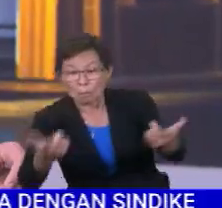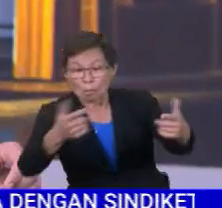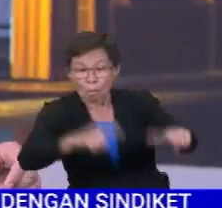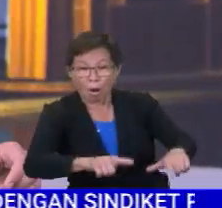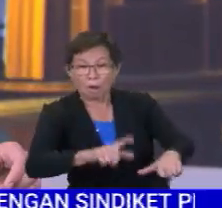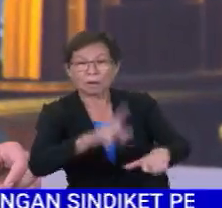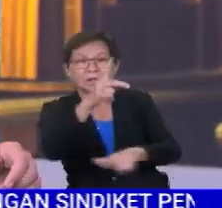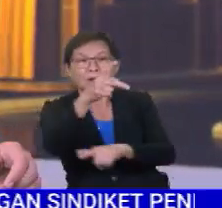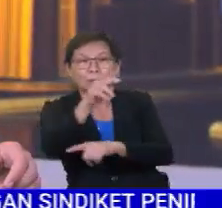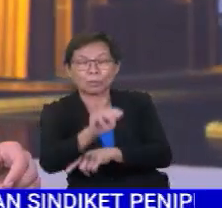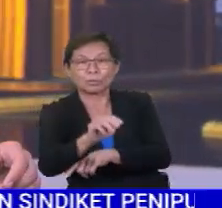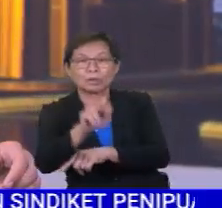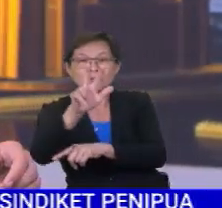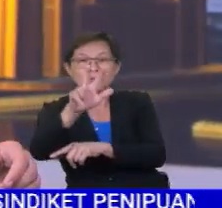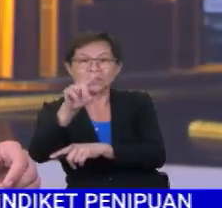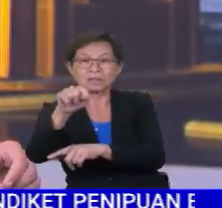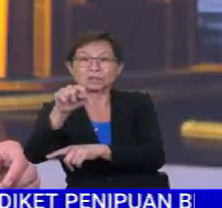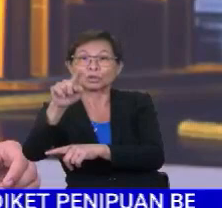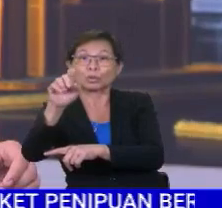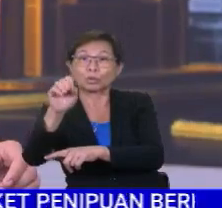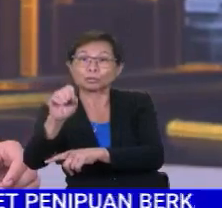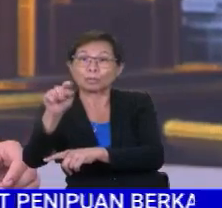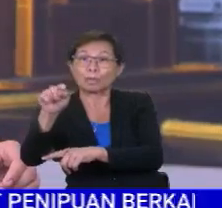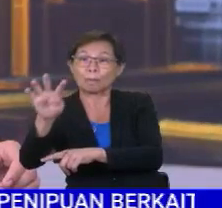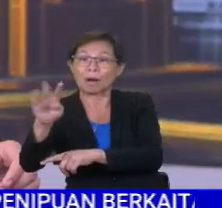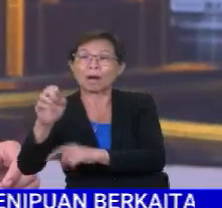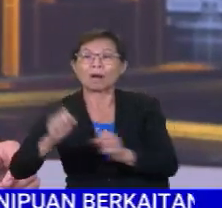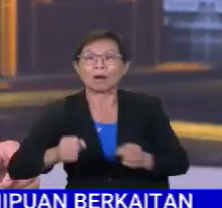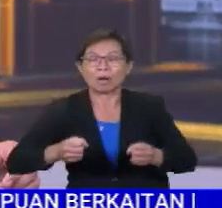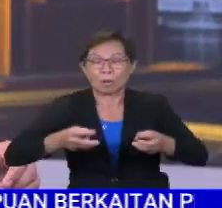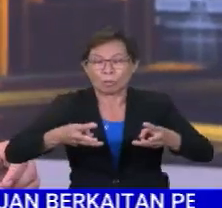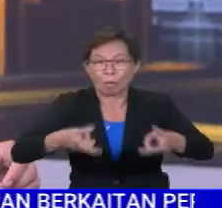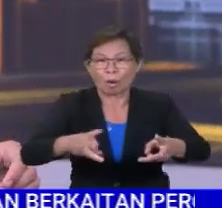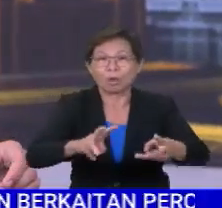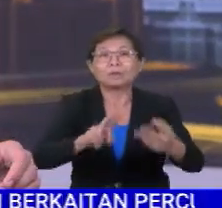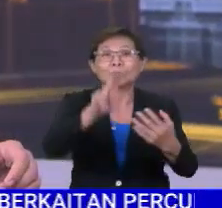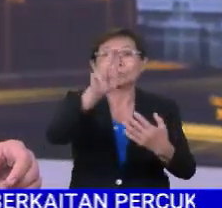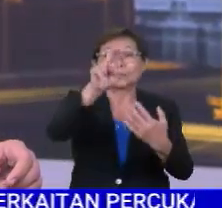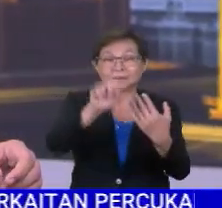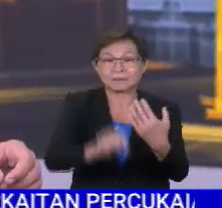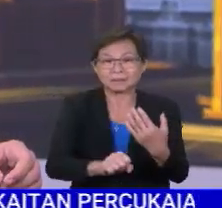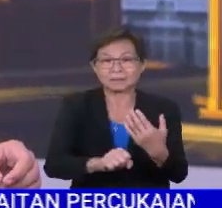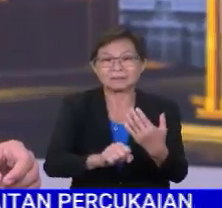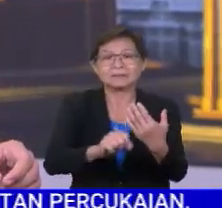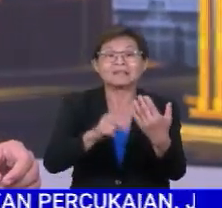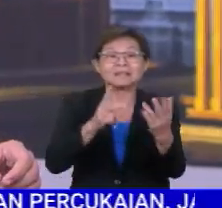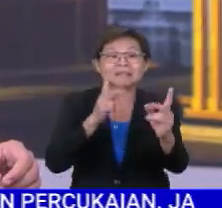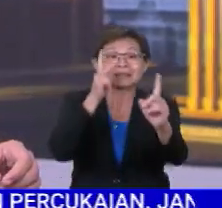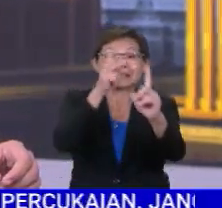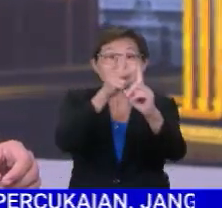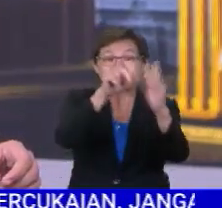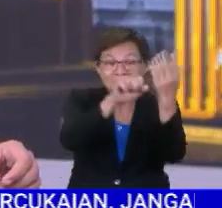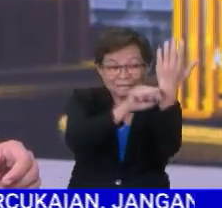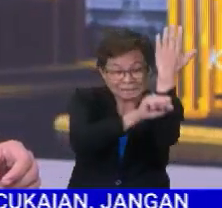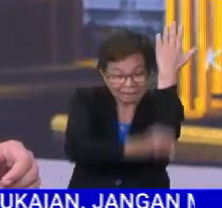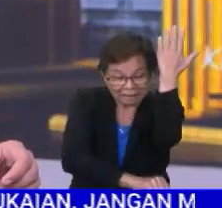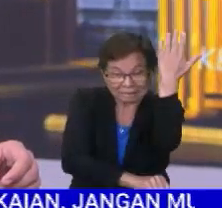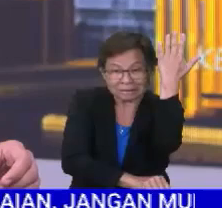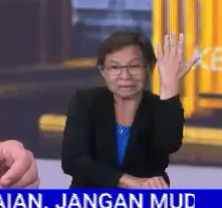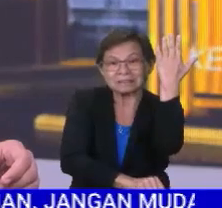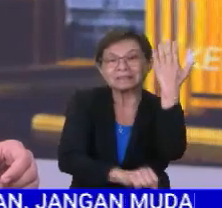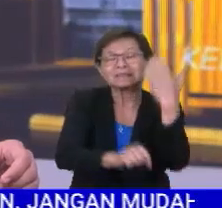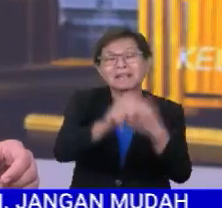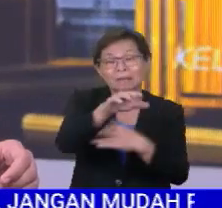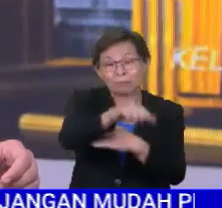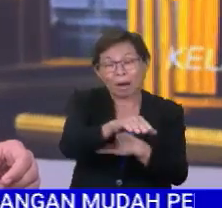kejadian di KM 31084 lebuhraya Utara Selatan arah selatan Itu mangsa nurkhalisa adrenal Java